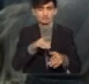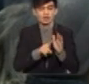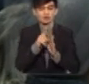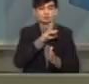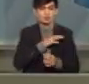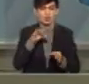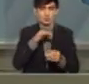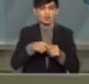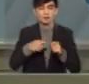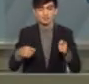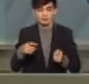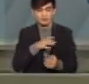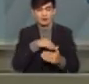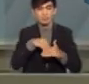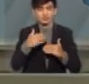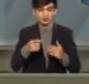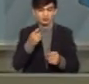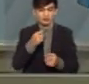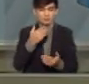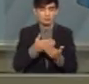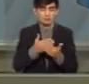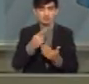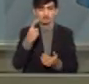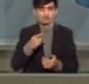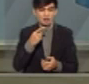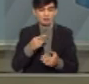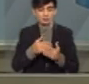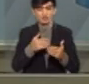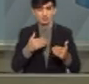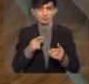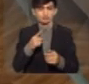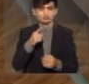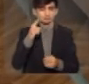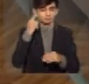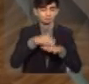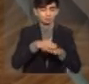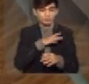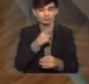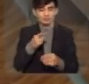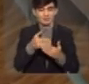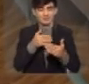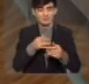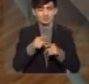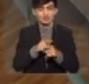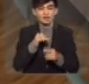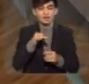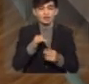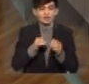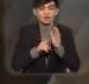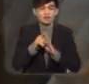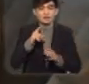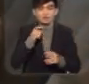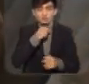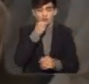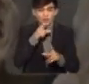заметным опозданием, почти на полтора часа позже запланированного. Из-за большого скопления людей телевизионных журналистов в зал не